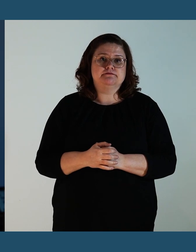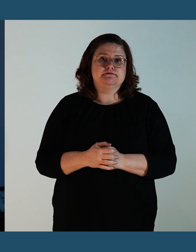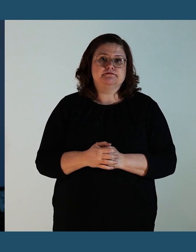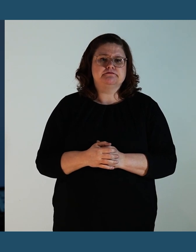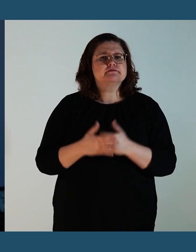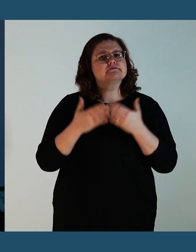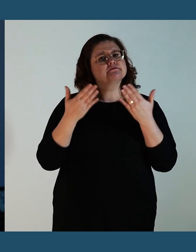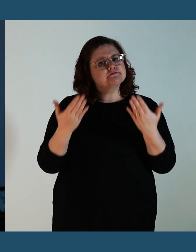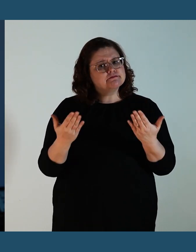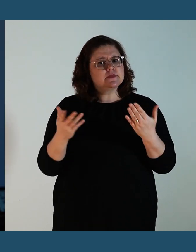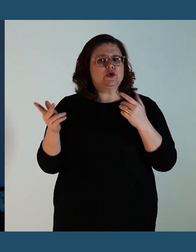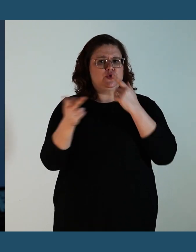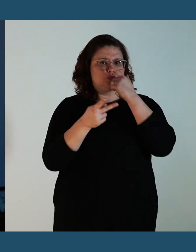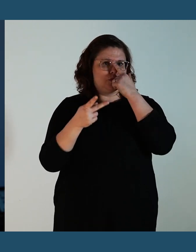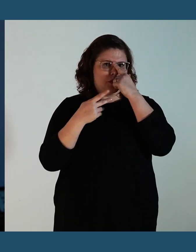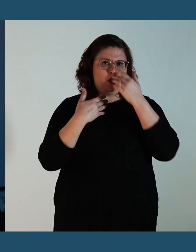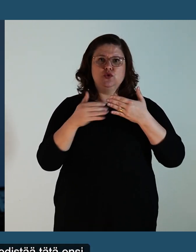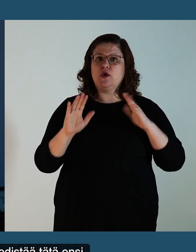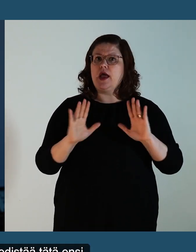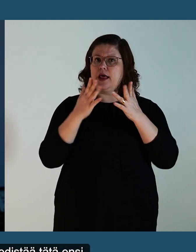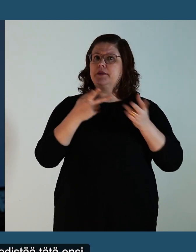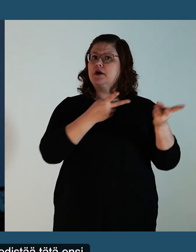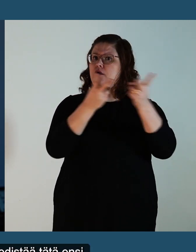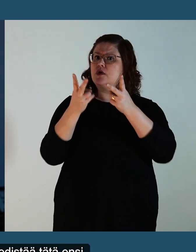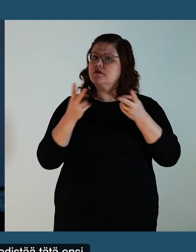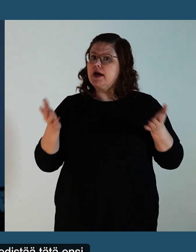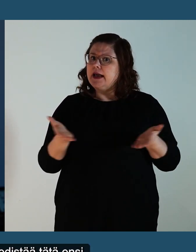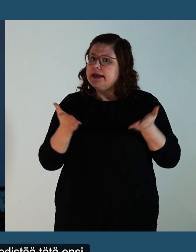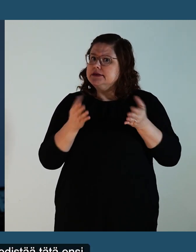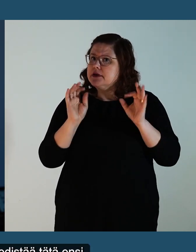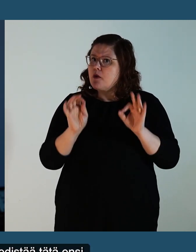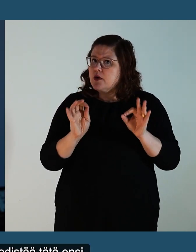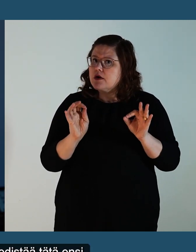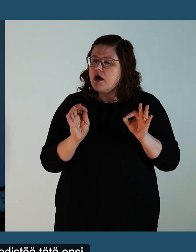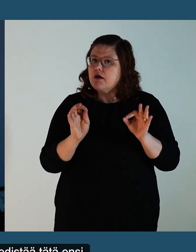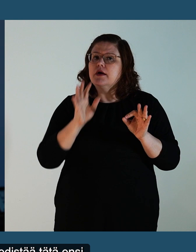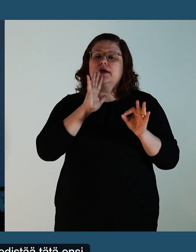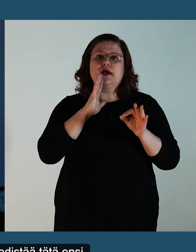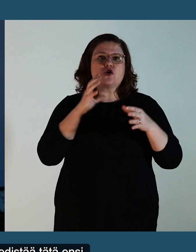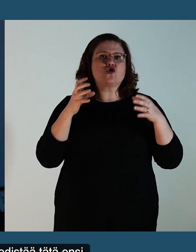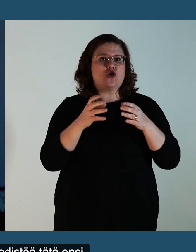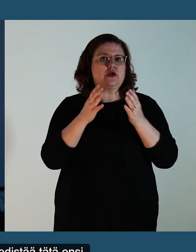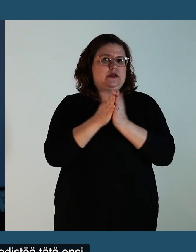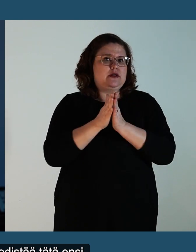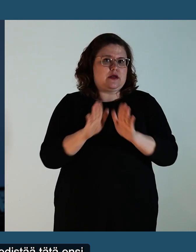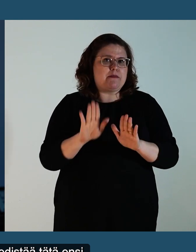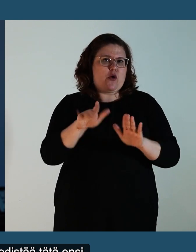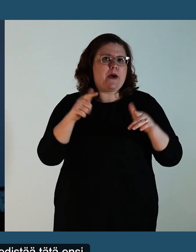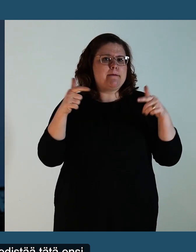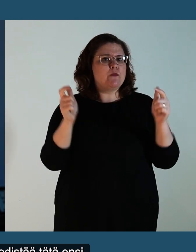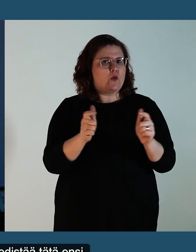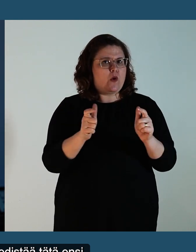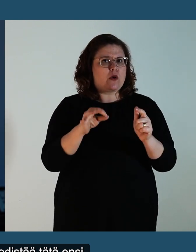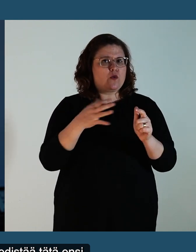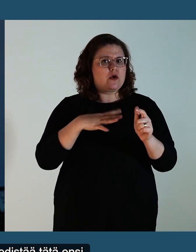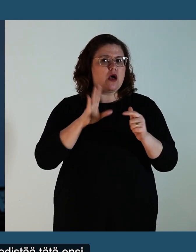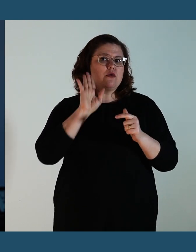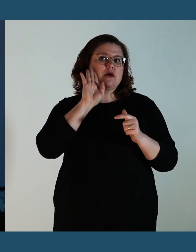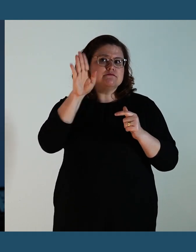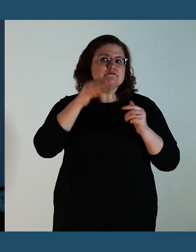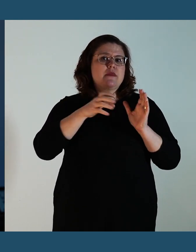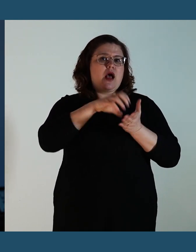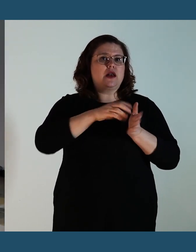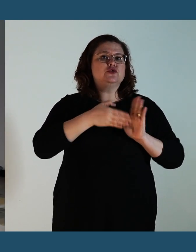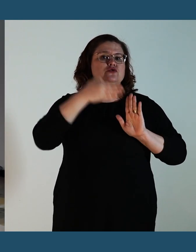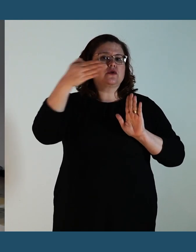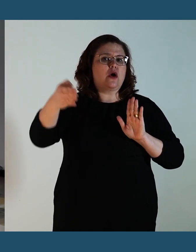Miten työelämän yhdenvertaisuutta edistetään? Kerro konkreettinen toimenpide, miten puolueesi edistää tätä ensi